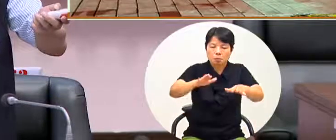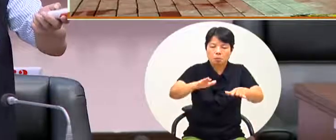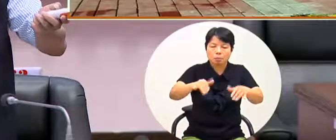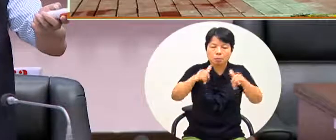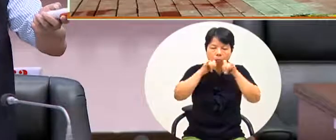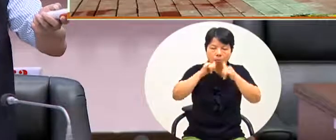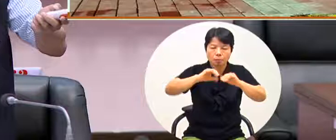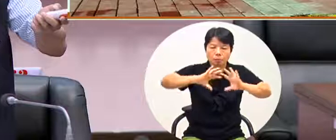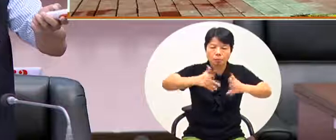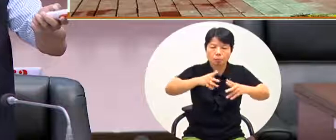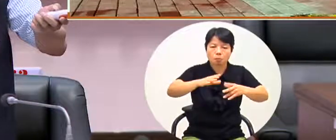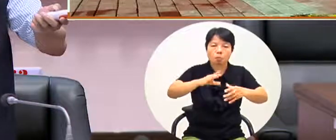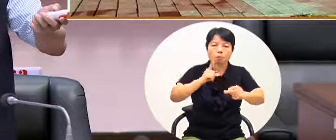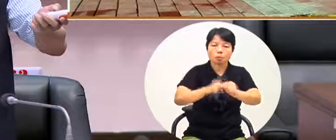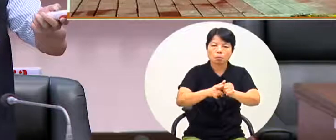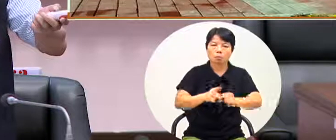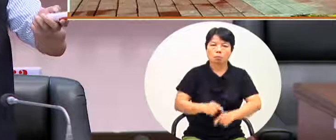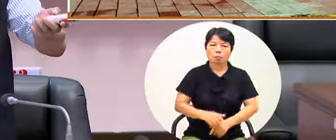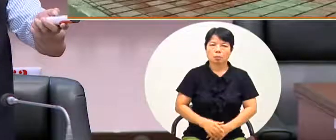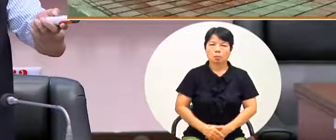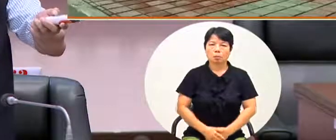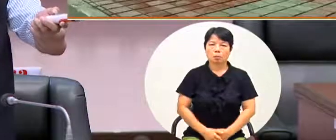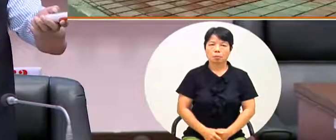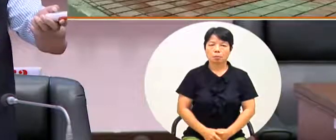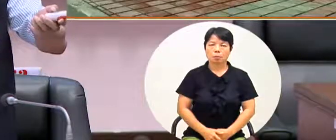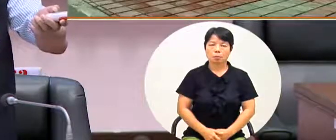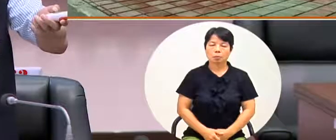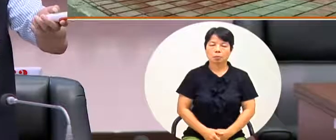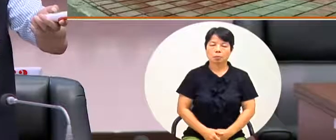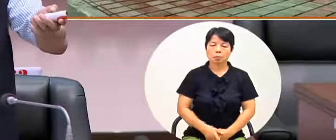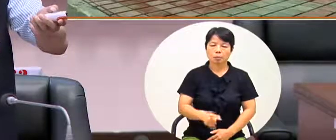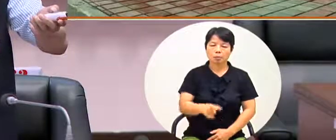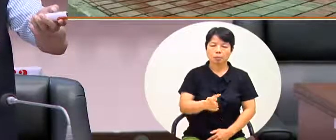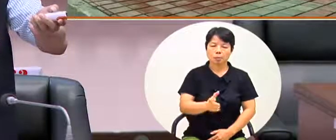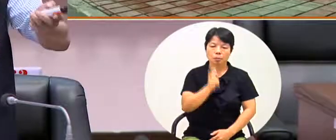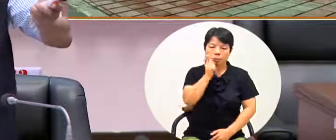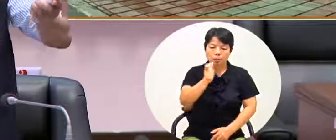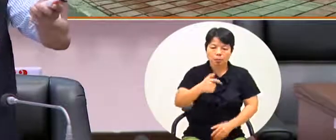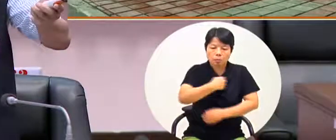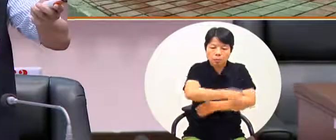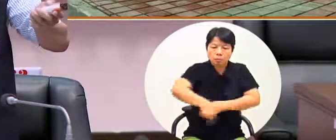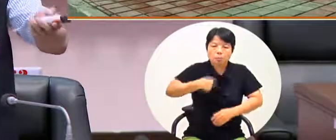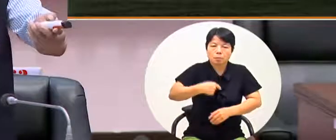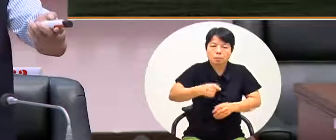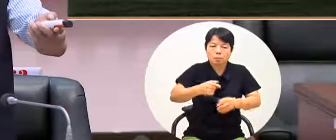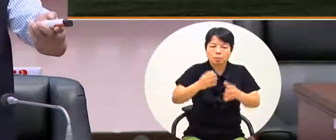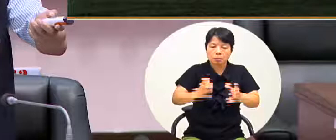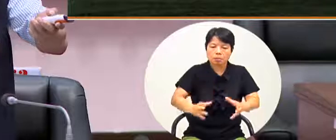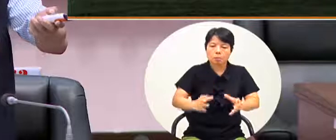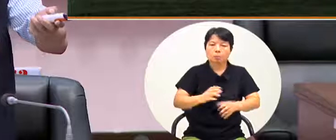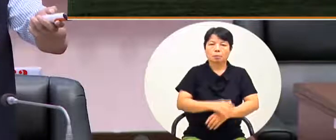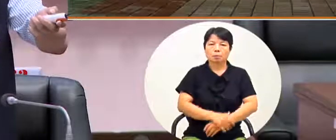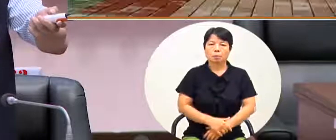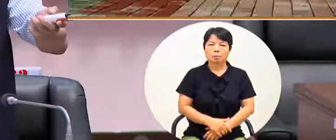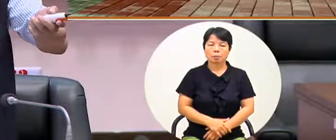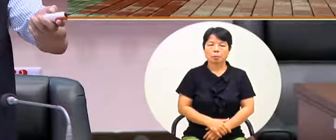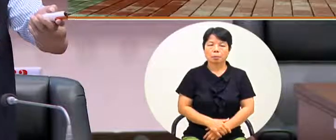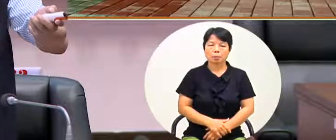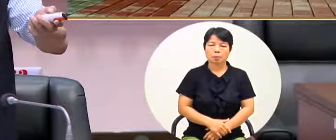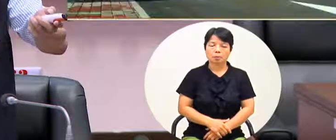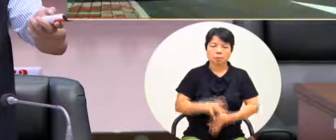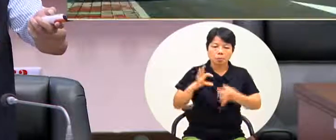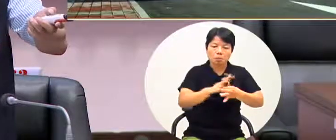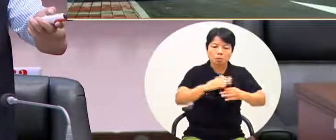个硬体设施啦吼，这个、连锁村啦吼，尽管咧青叶壁，